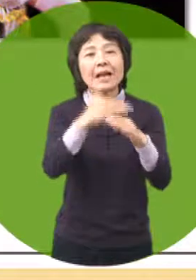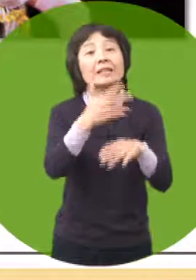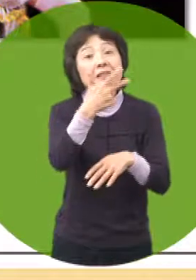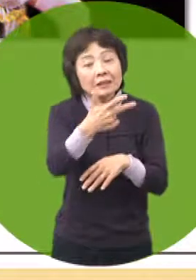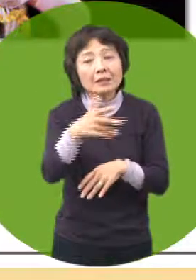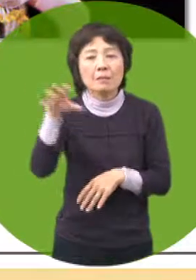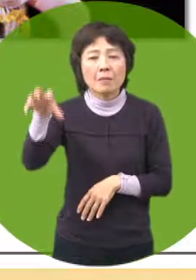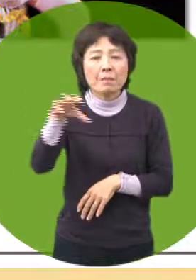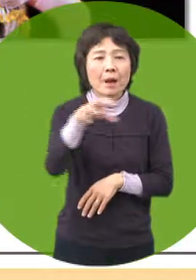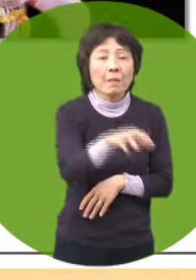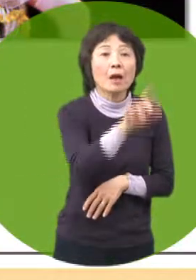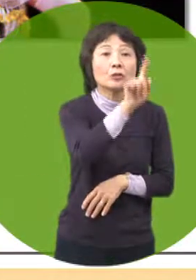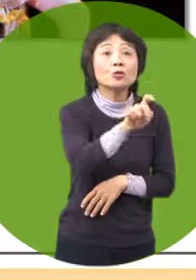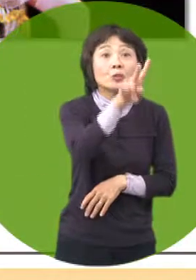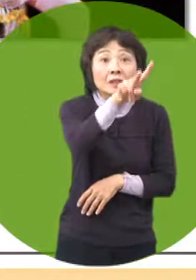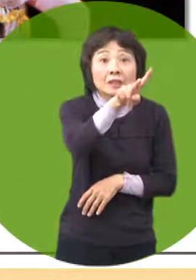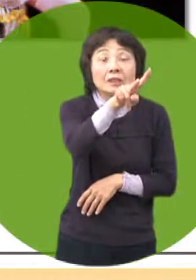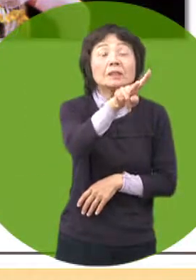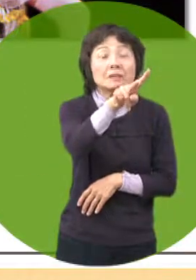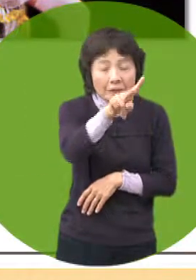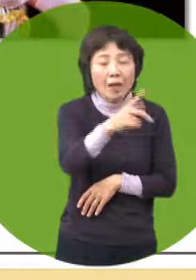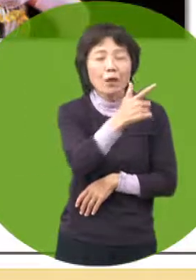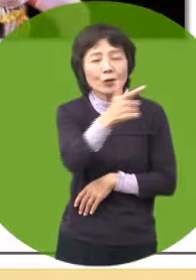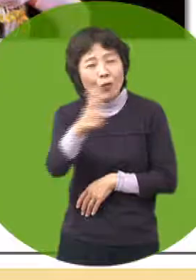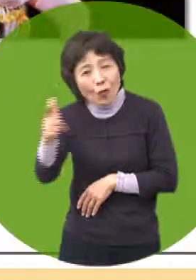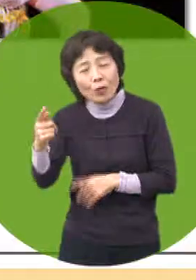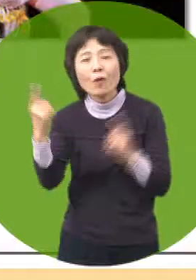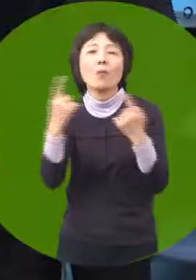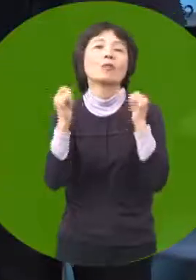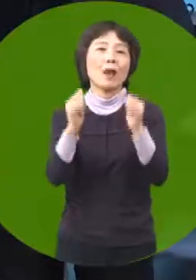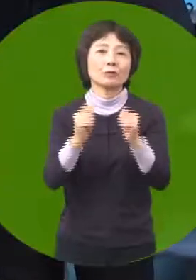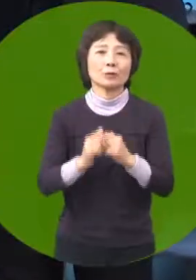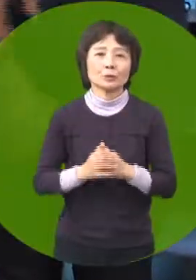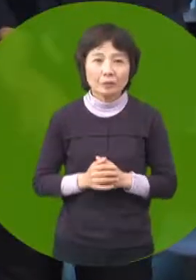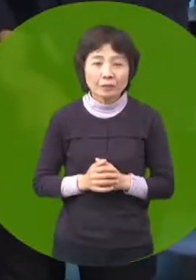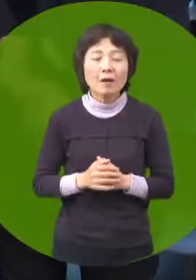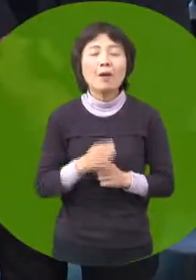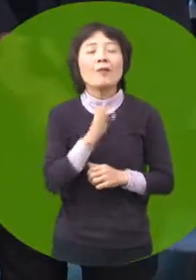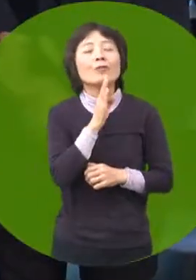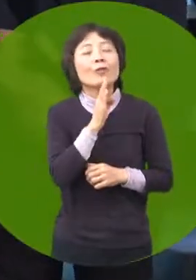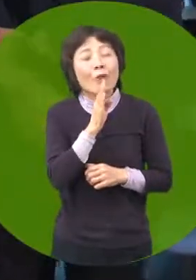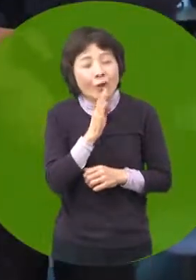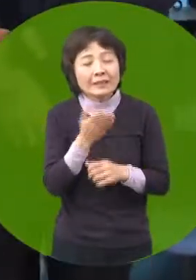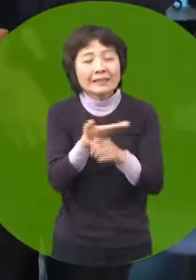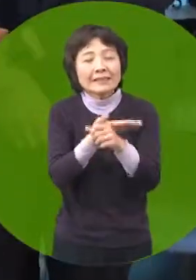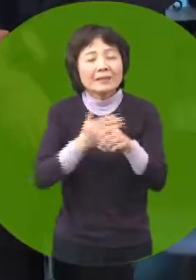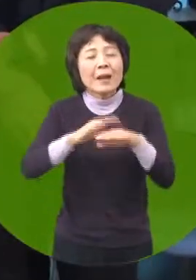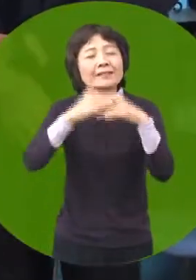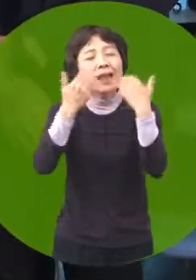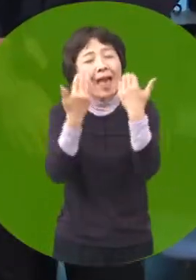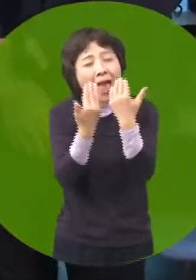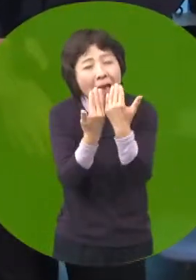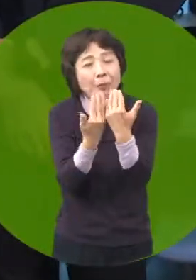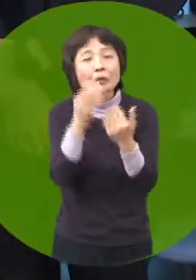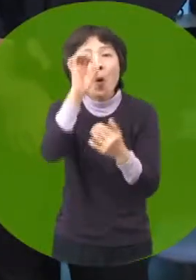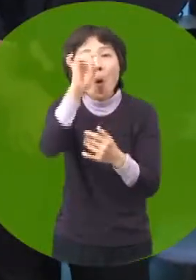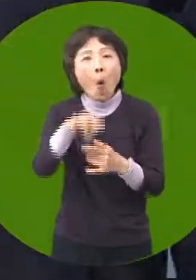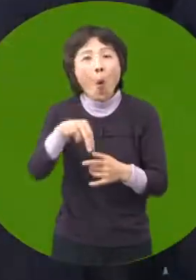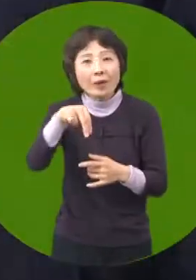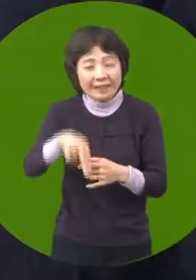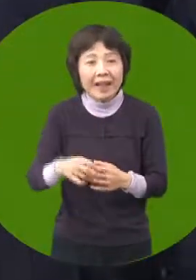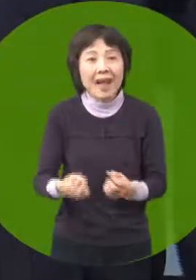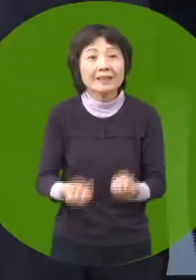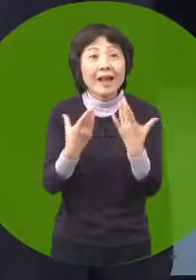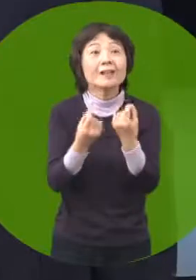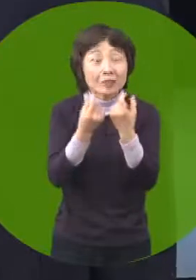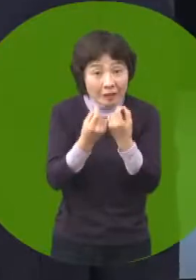市町村の会場で様々な催しが行われます。 まさに島全部で大きな祭ですよね。